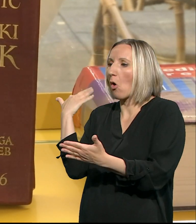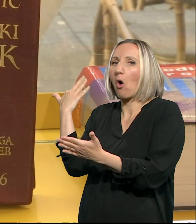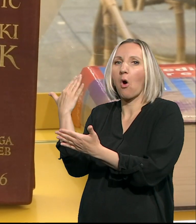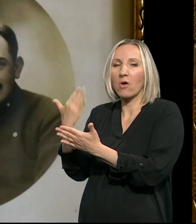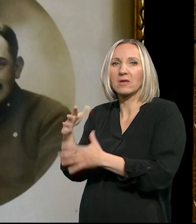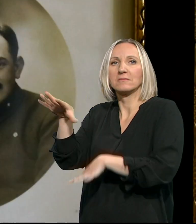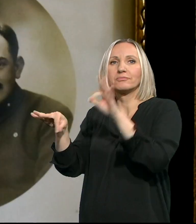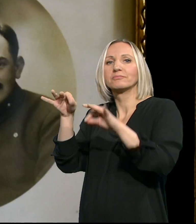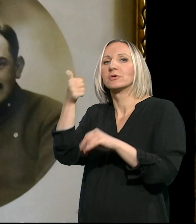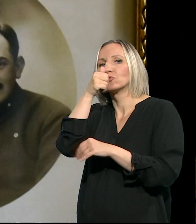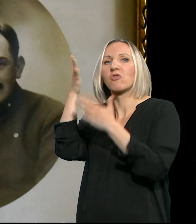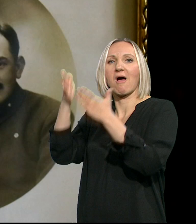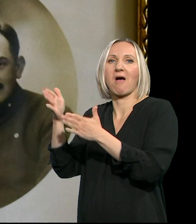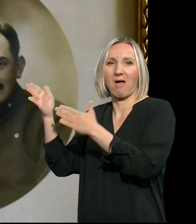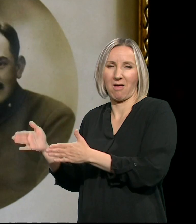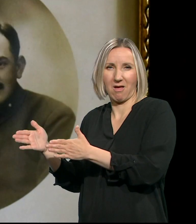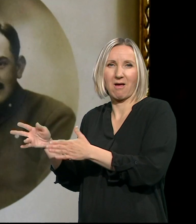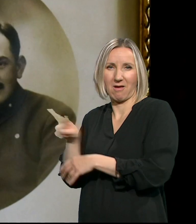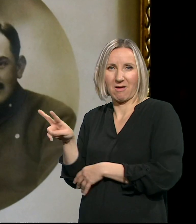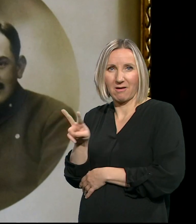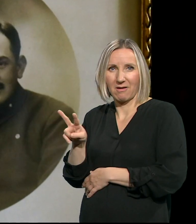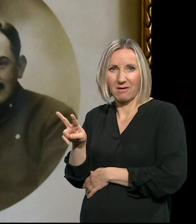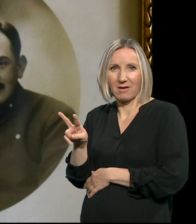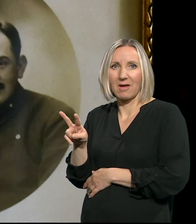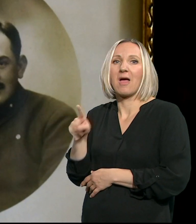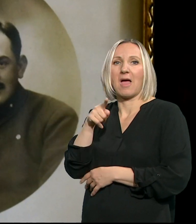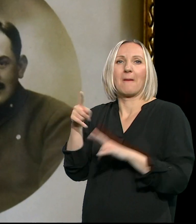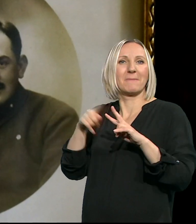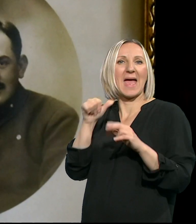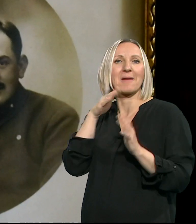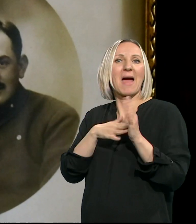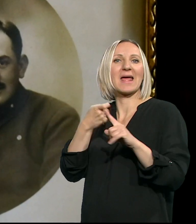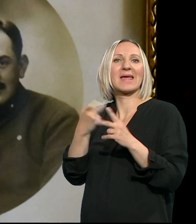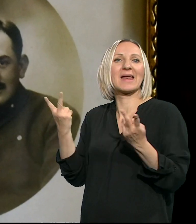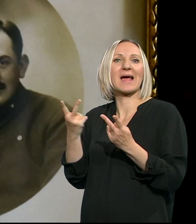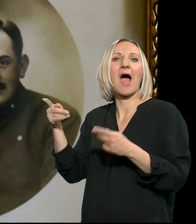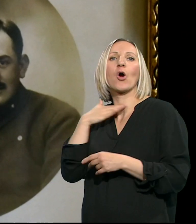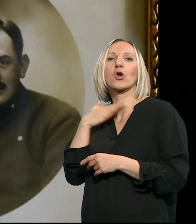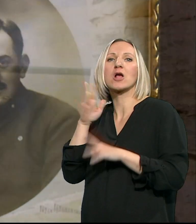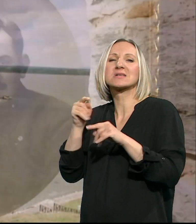sobom ostavili. A tragova iza Pjera i Marije Kiri iz Grodske je mnogo.